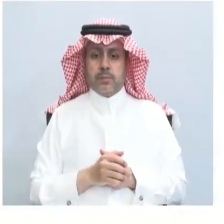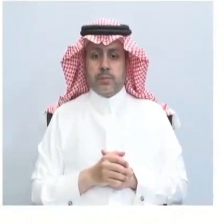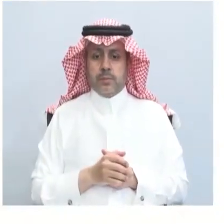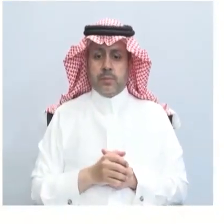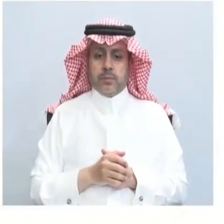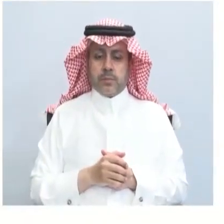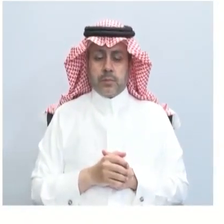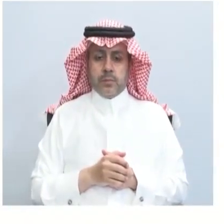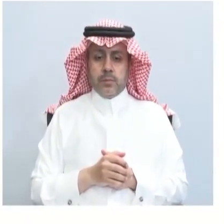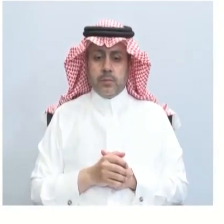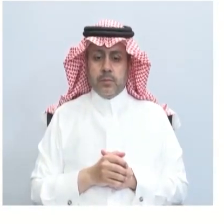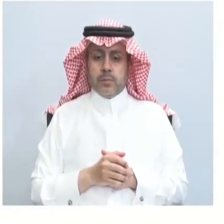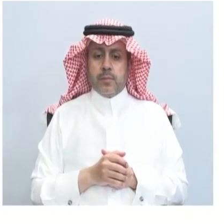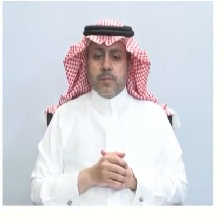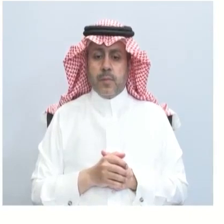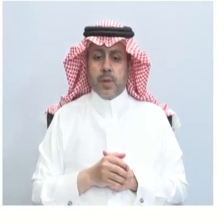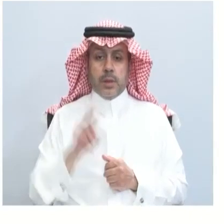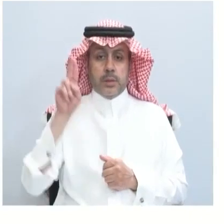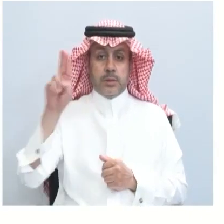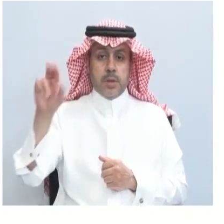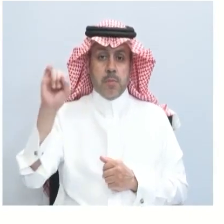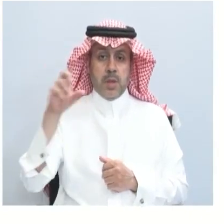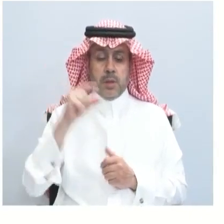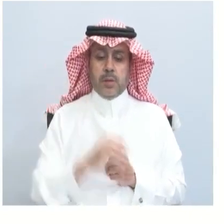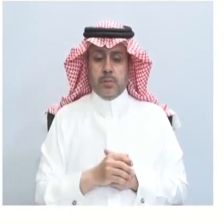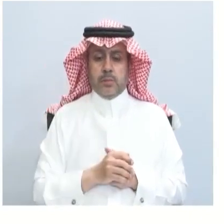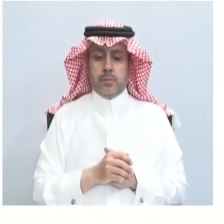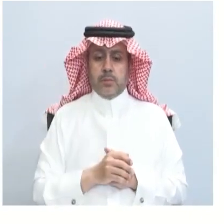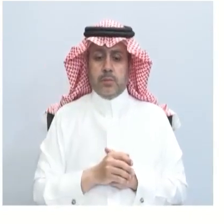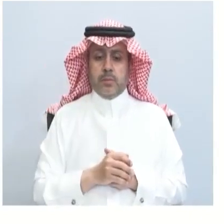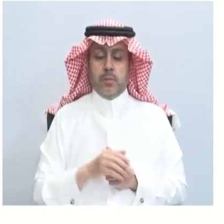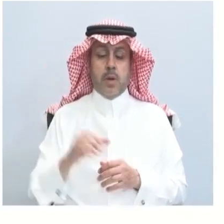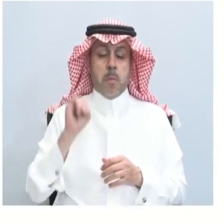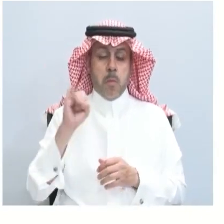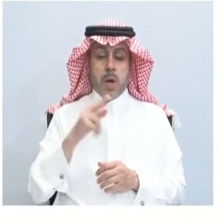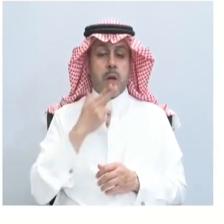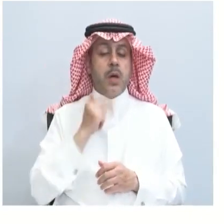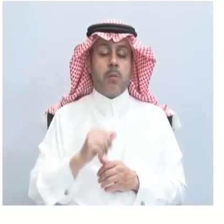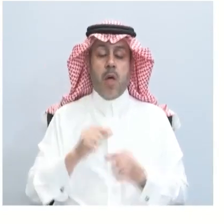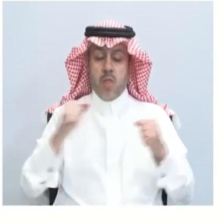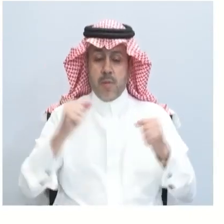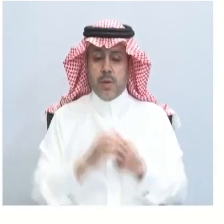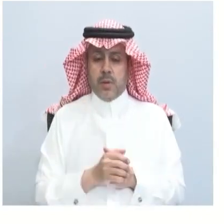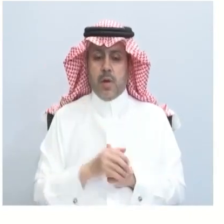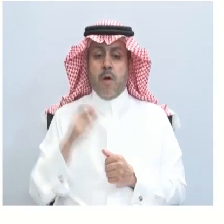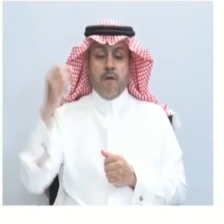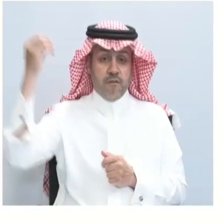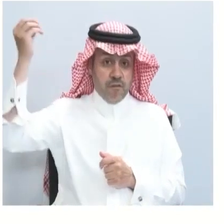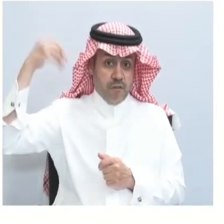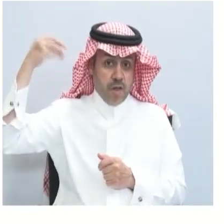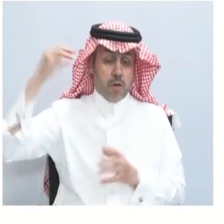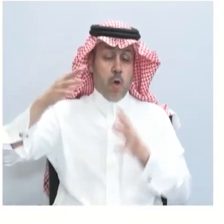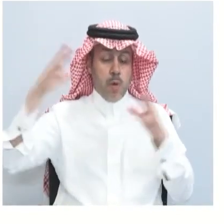السن التمهيد من المكارم العظيمه والفضائل الجسيمه البر